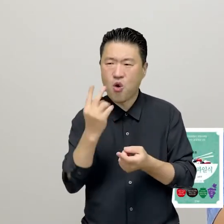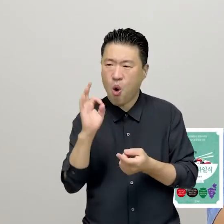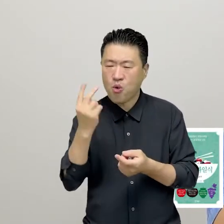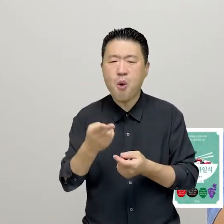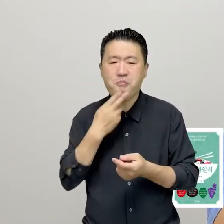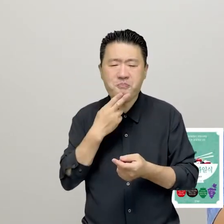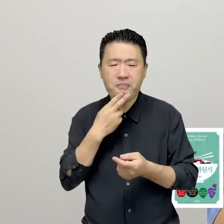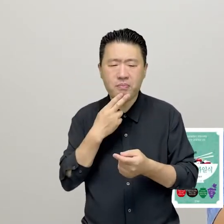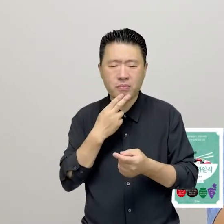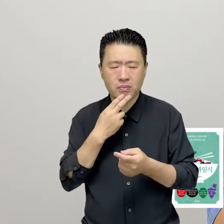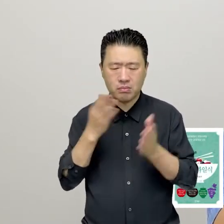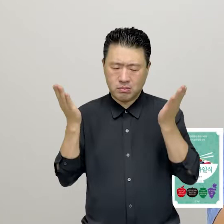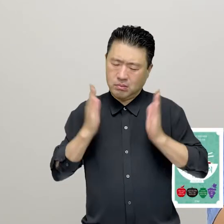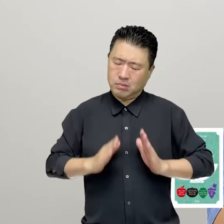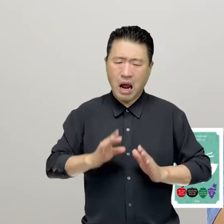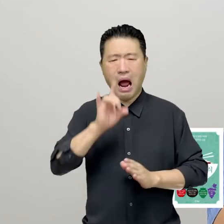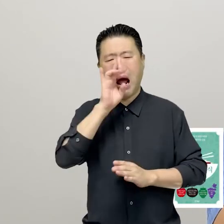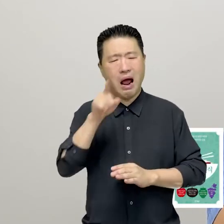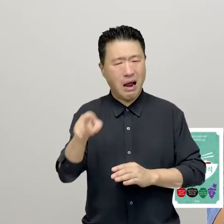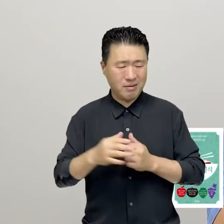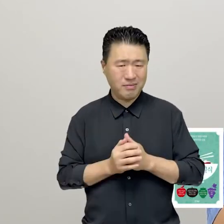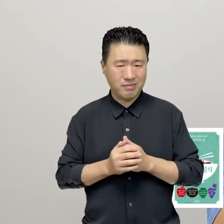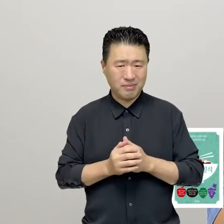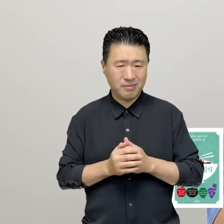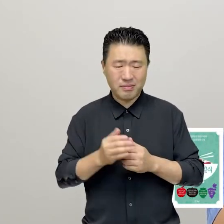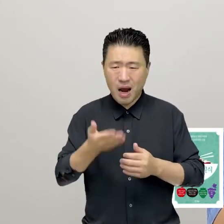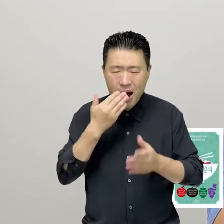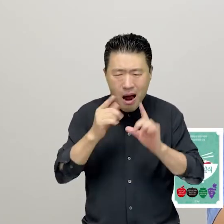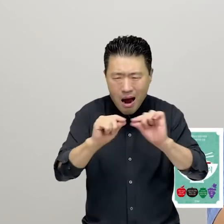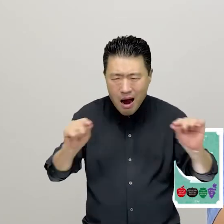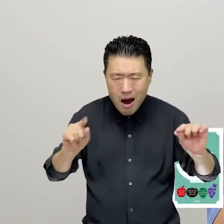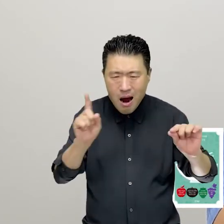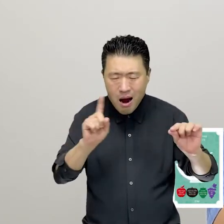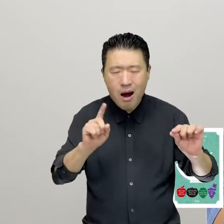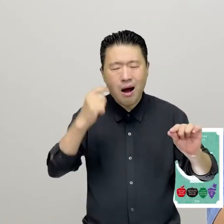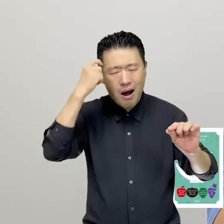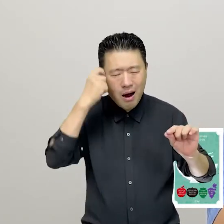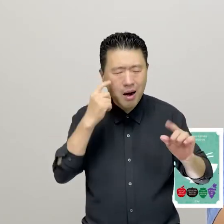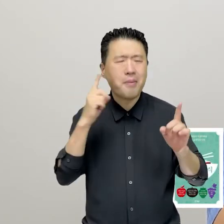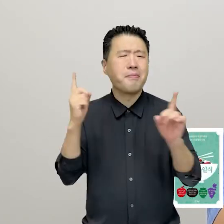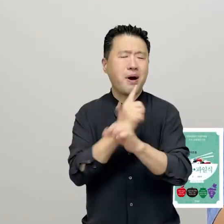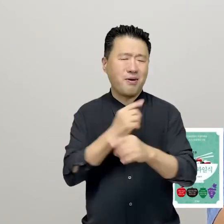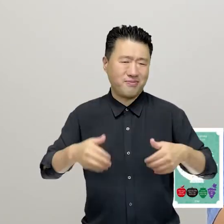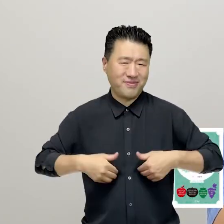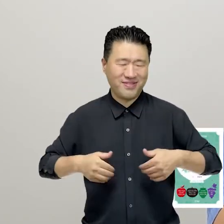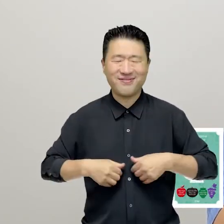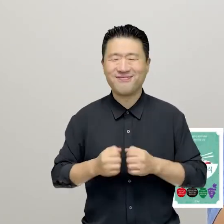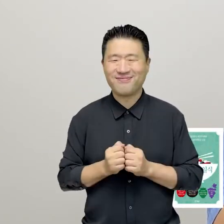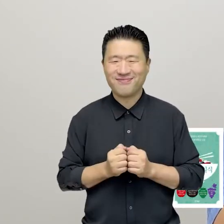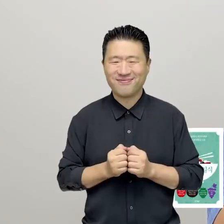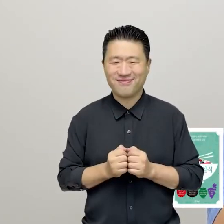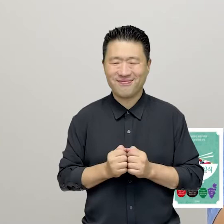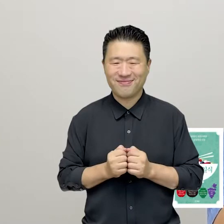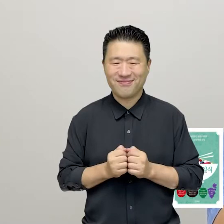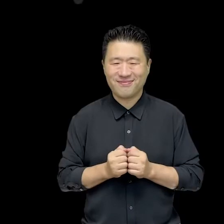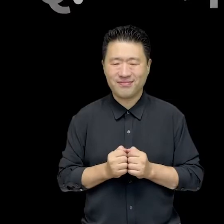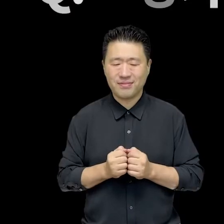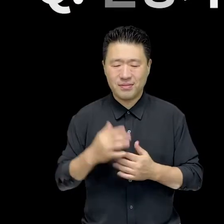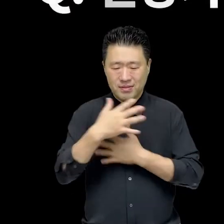절대 요요 없는 다이어트를 하실 수가 없기 때문에 어떠한 음식을 먹는지로 인식 전환을 하시는 게